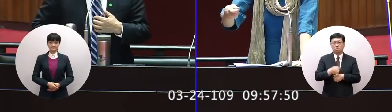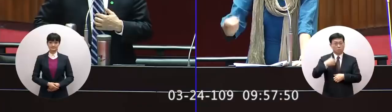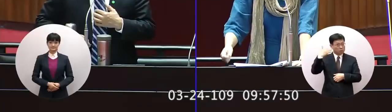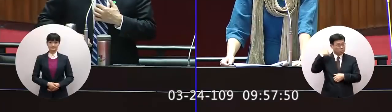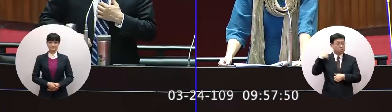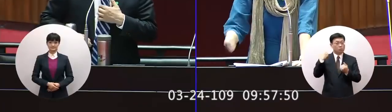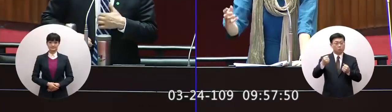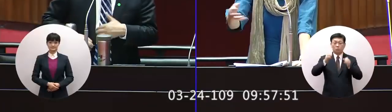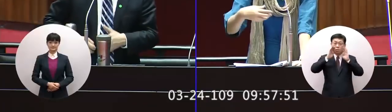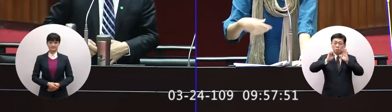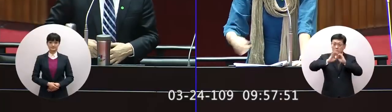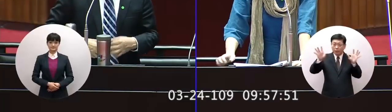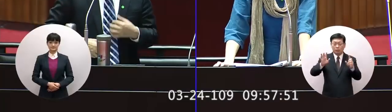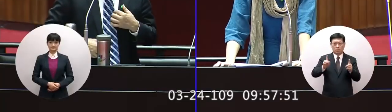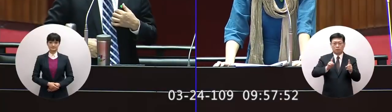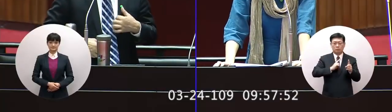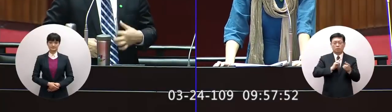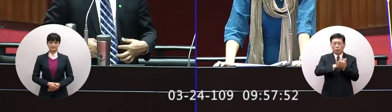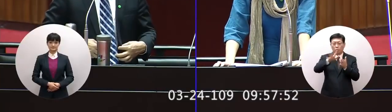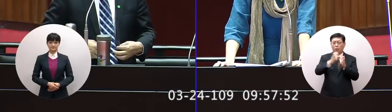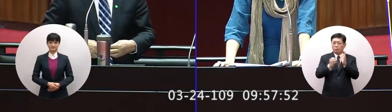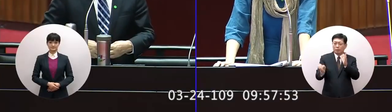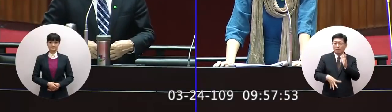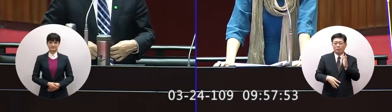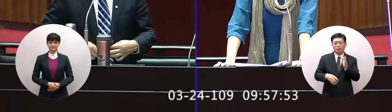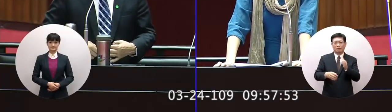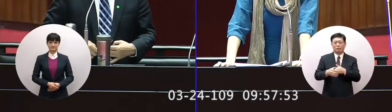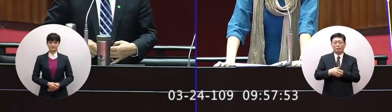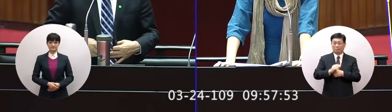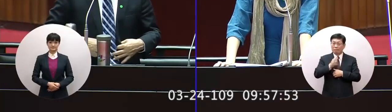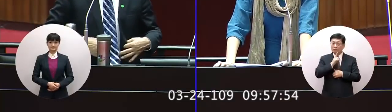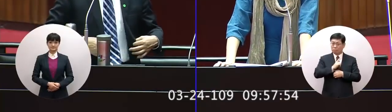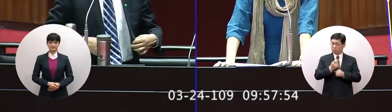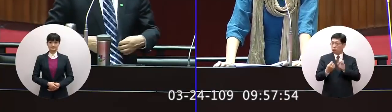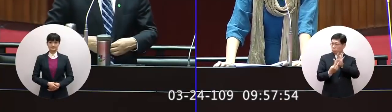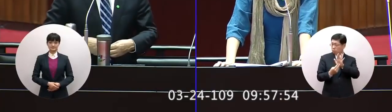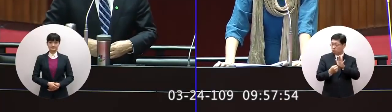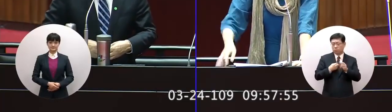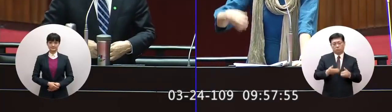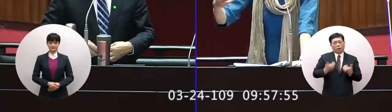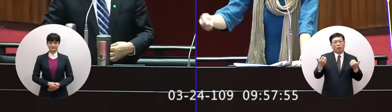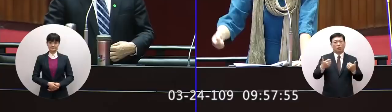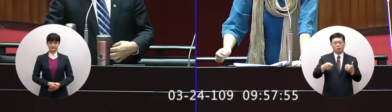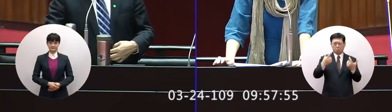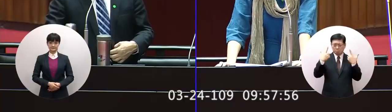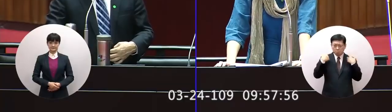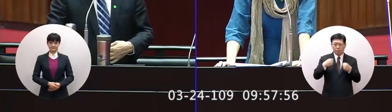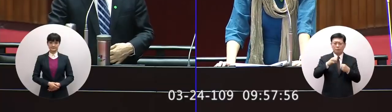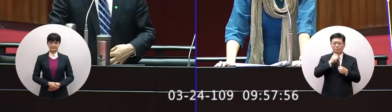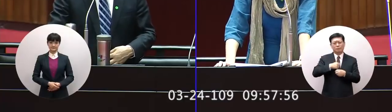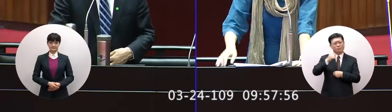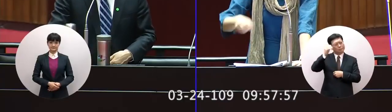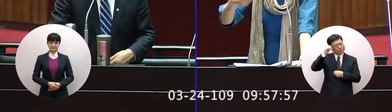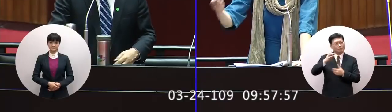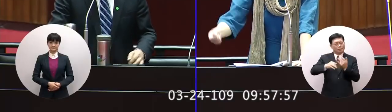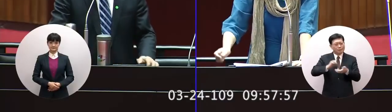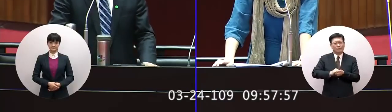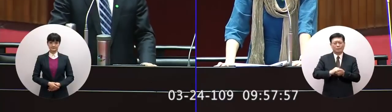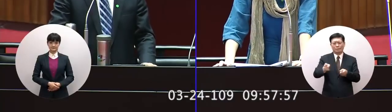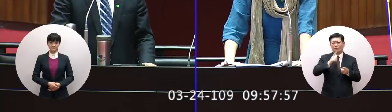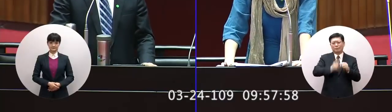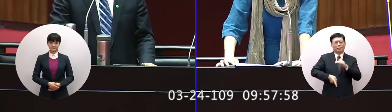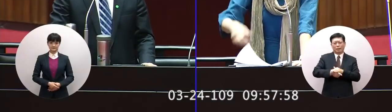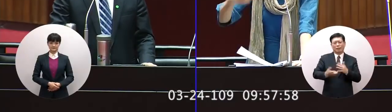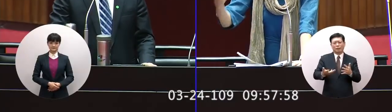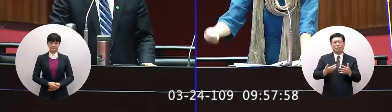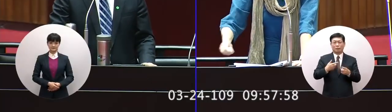当时他们在脸书里头，他虽然是已经后来撤回收回了啦，但是他也表示不满，说这根本就是一个很蠢的规定啊，这根本就是一个